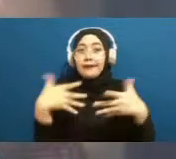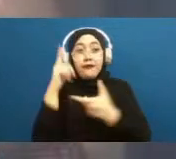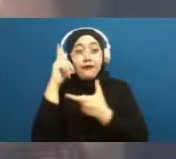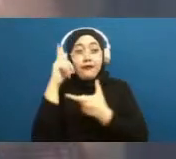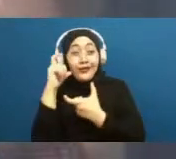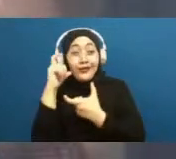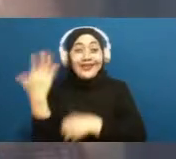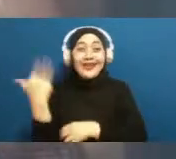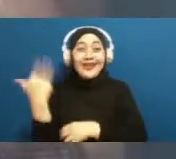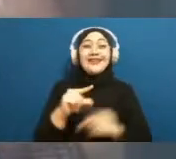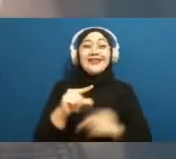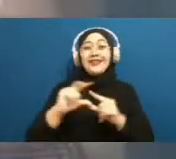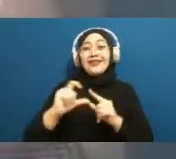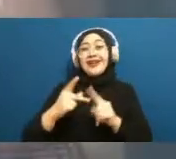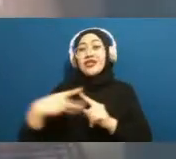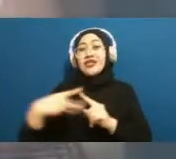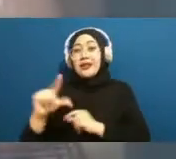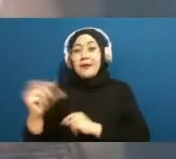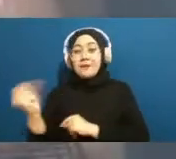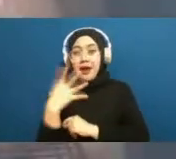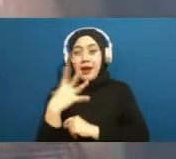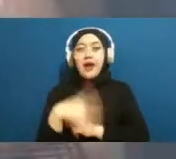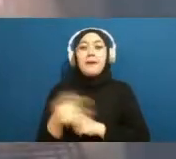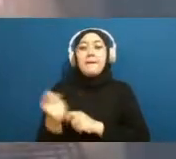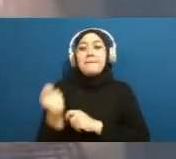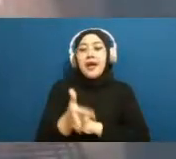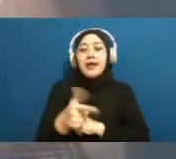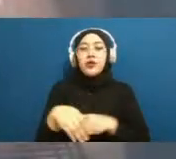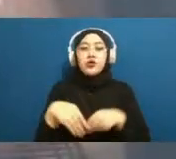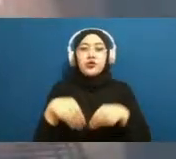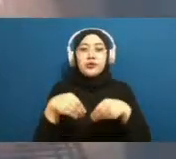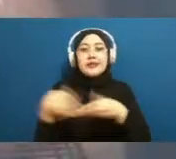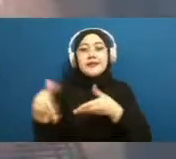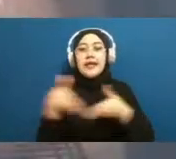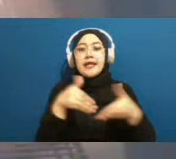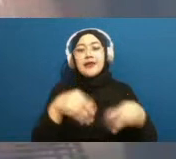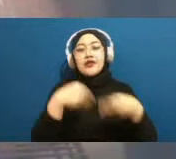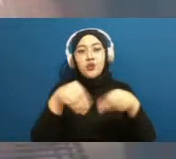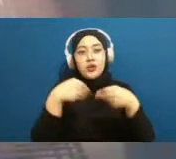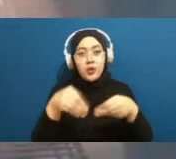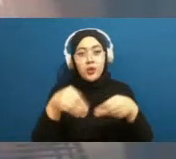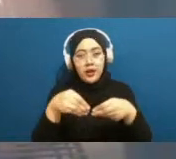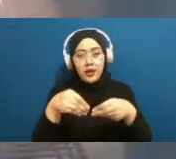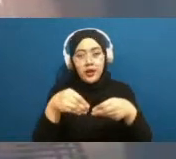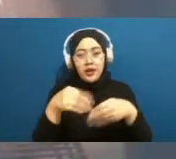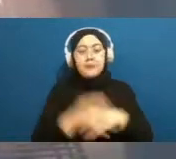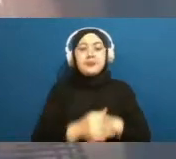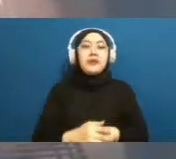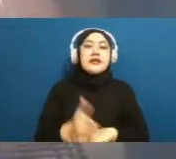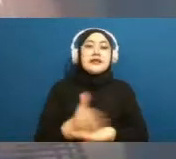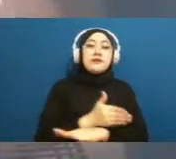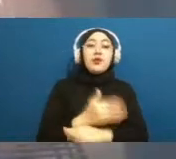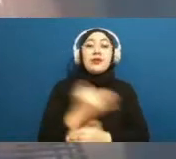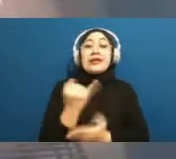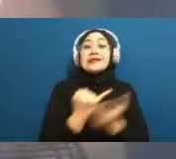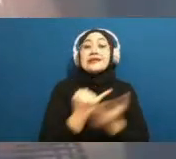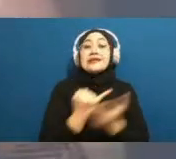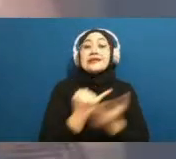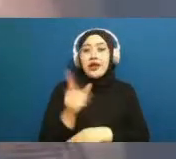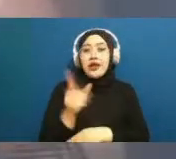tadi adalah biaya marketing ya di depan itu. Jadi tentunya selain kita udah ada desain, kita juga harus budgetin